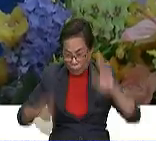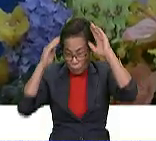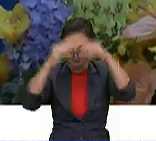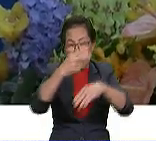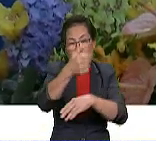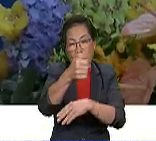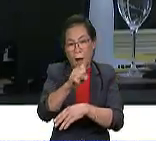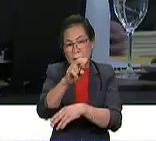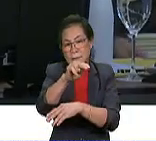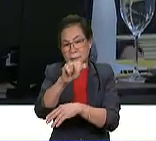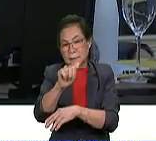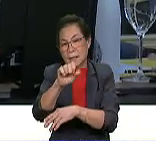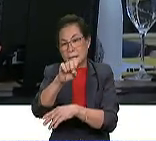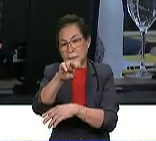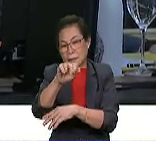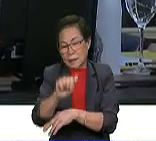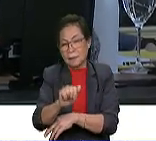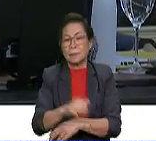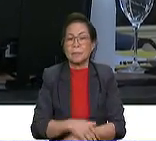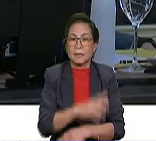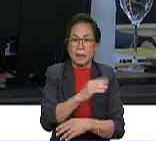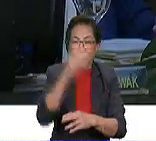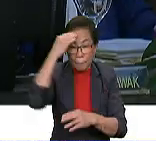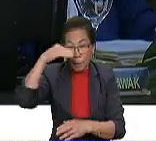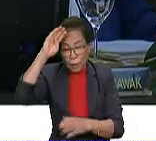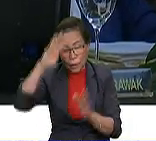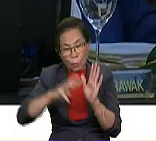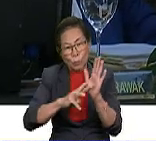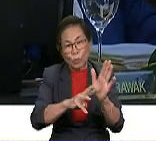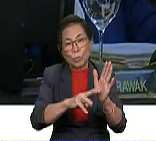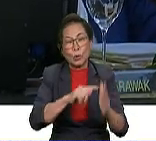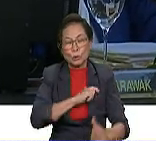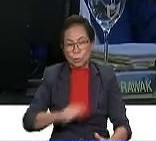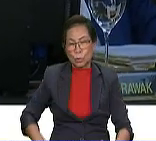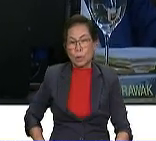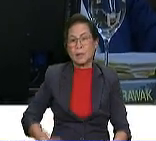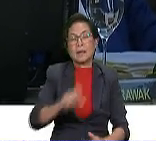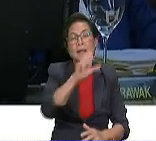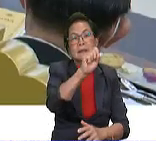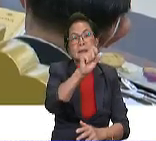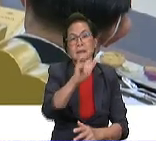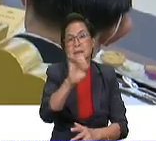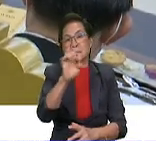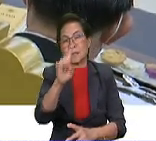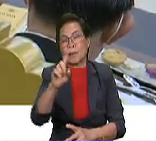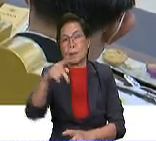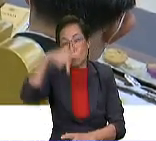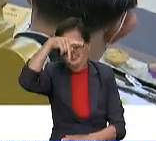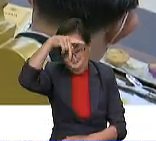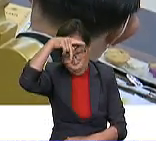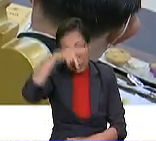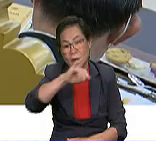Tengku Hasan Ali Ibrahim Alamsyah alsultan Abdullah dan Perlis diwakili tuanku Saifudin Putra jamalullail